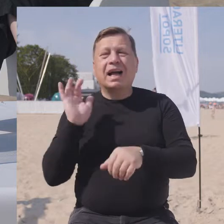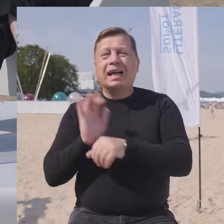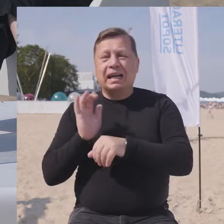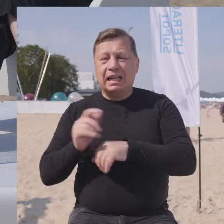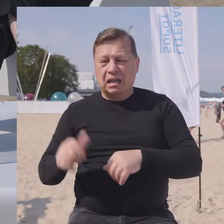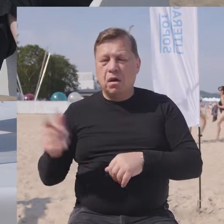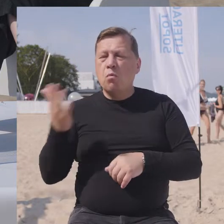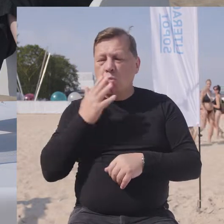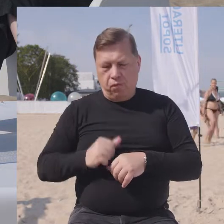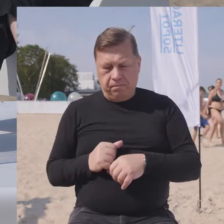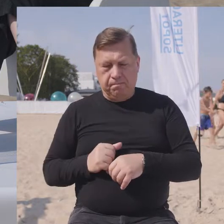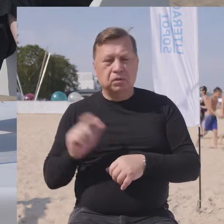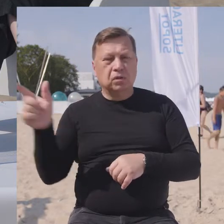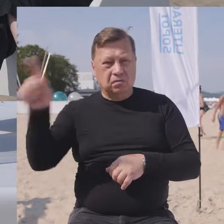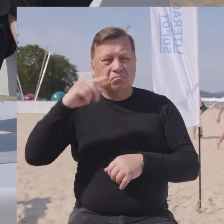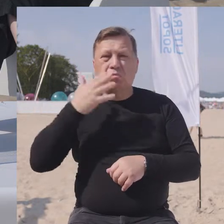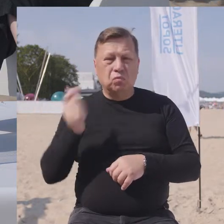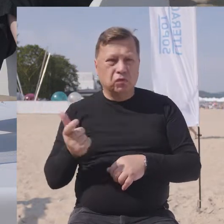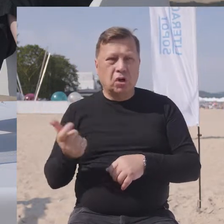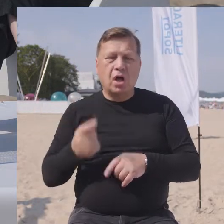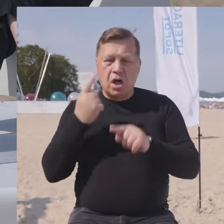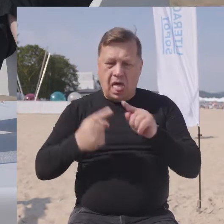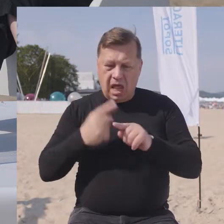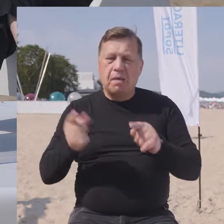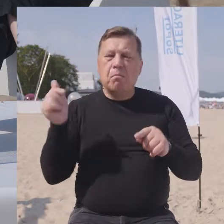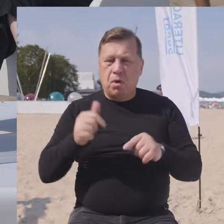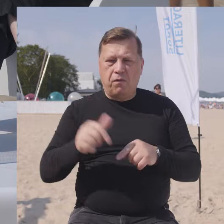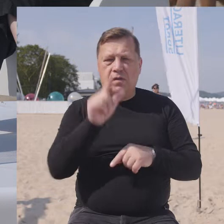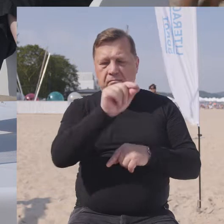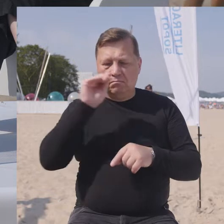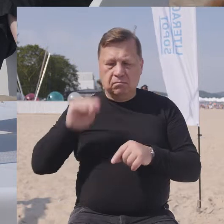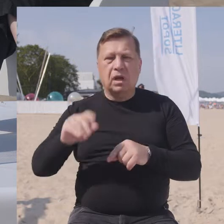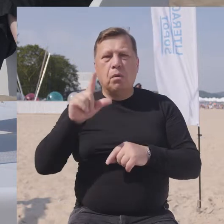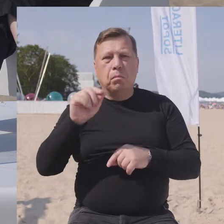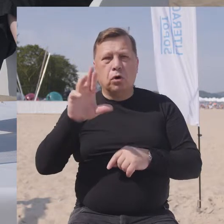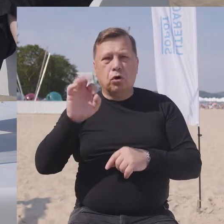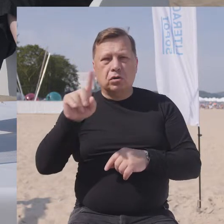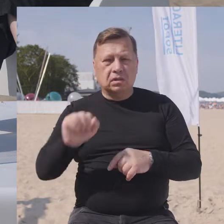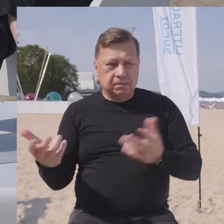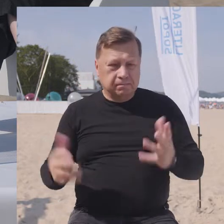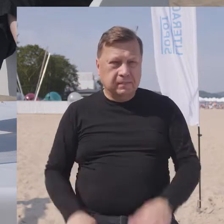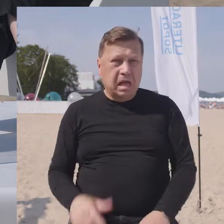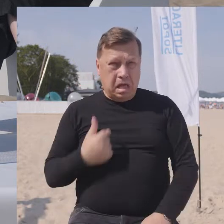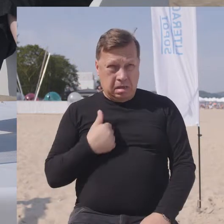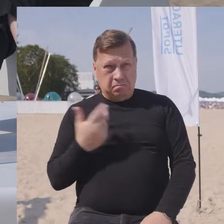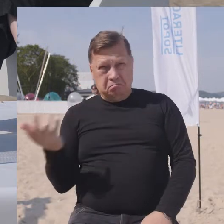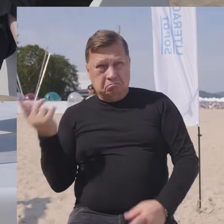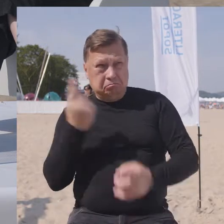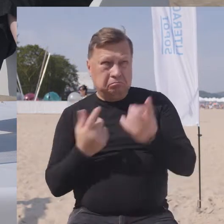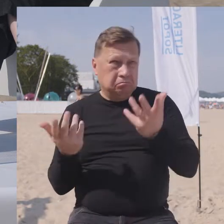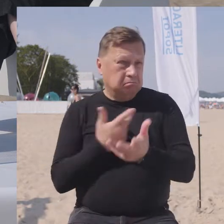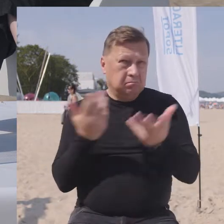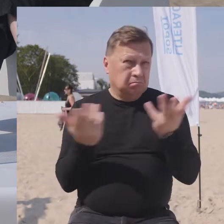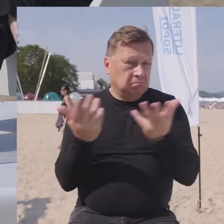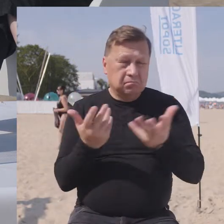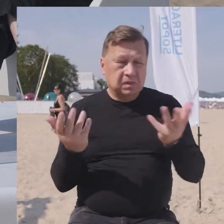że powinna znaleźć się, czy choćby jej element w prozie. No właśnie, czy miałabym się przechadzać